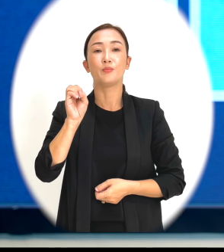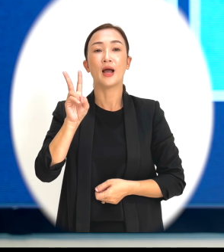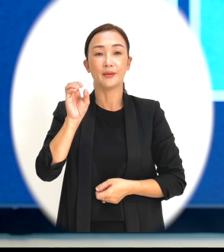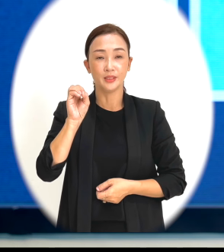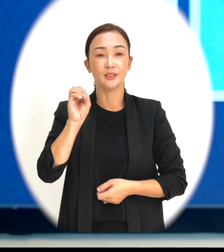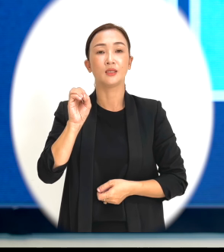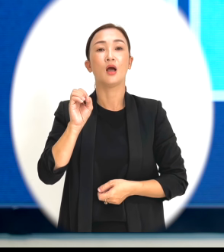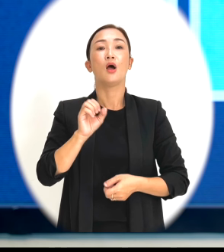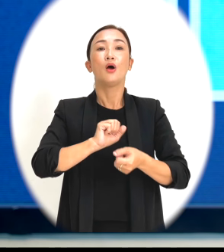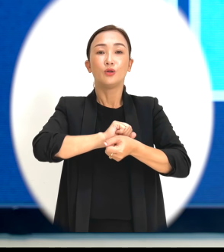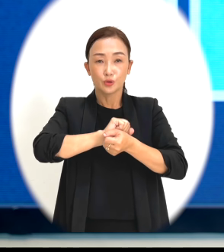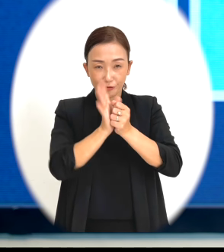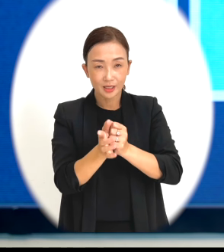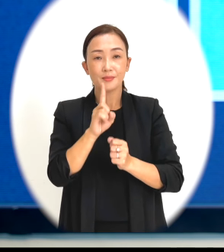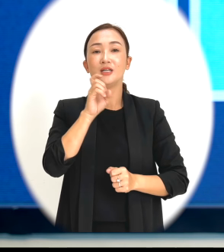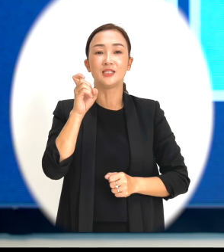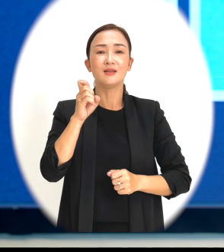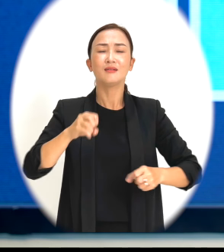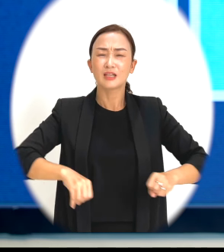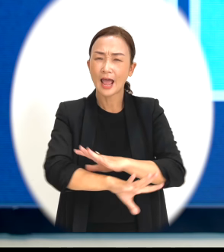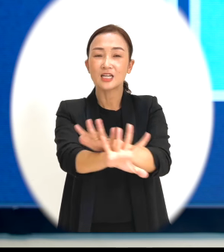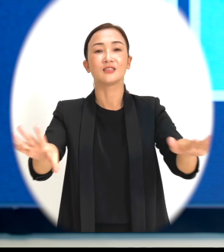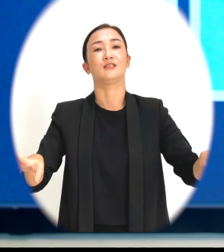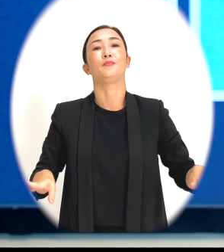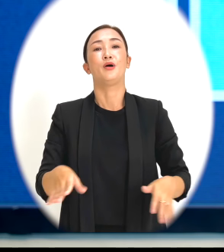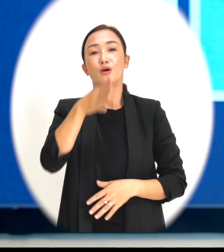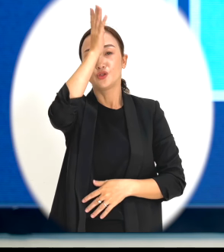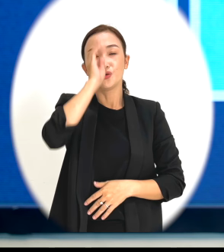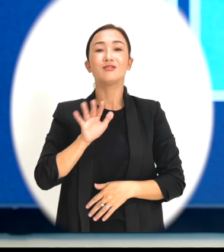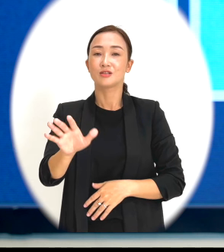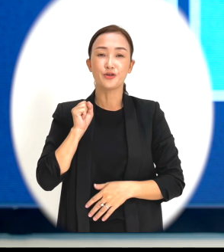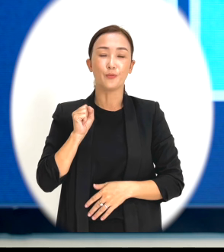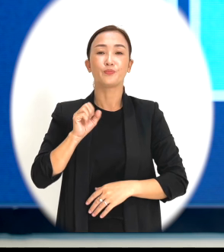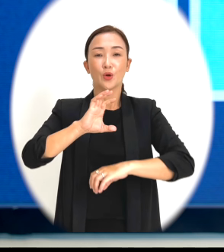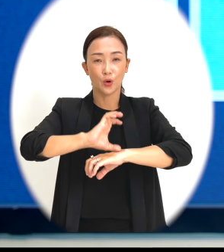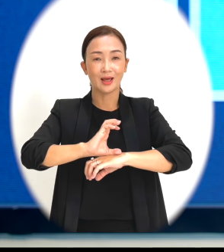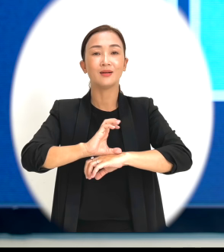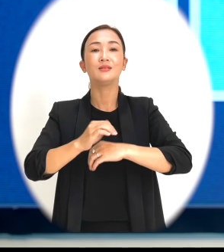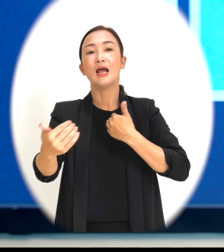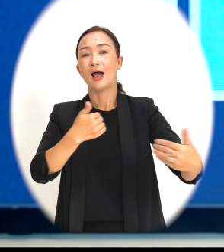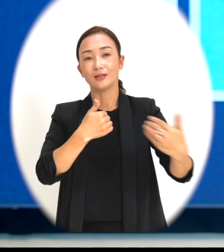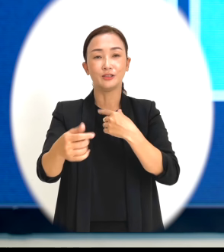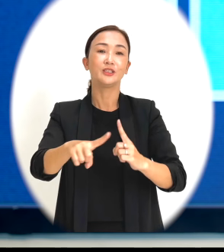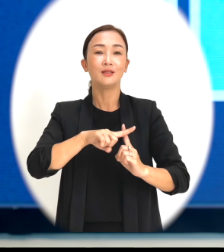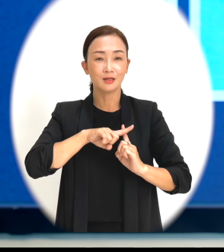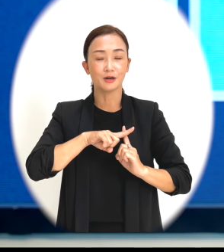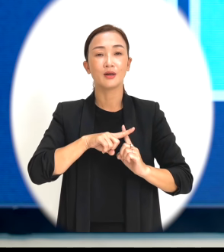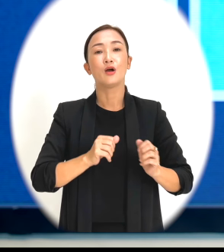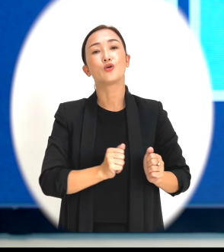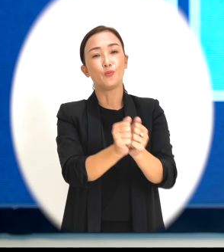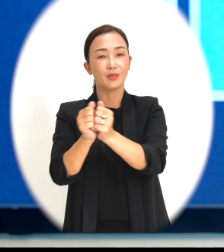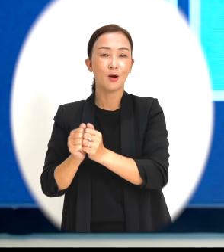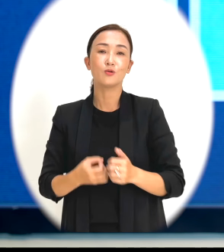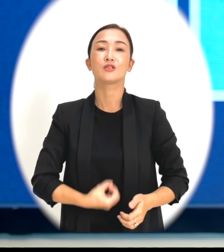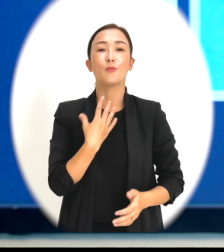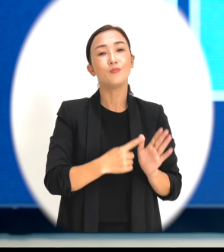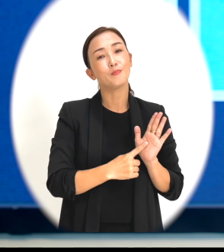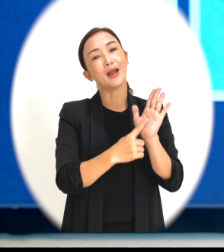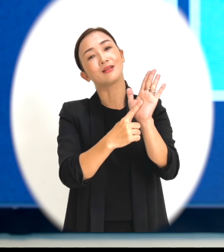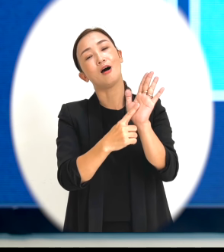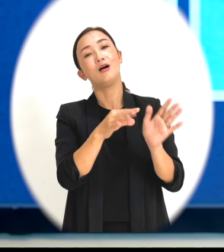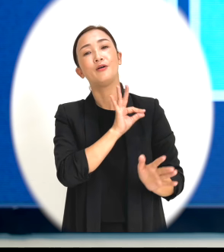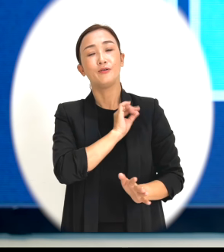2020, Chúa tiếp tục giấy Hội Thánh lên để hành động giữa tình thế nguy nan của Covid-19. Hội Thánh Chúa đã linh hoạt ứng phó cùng nhau, sống phúc